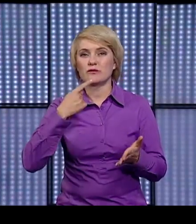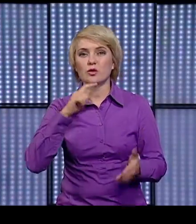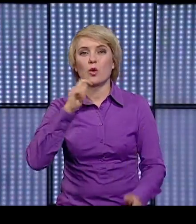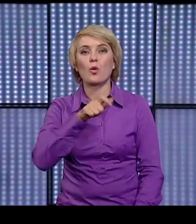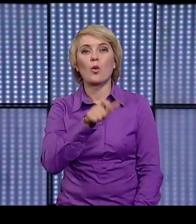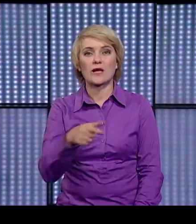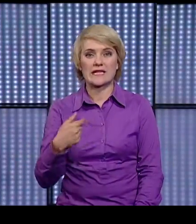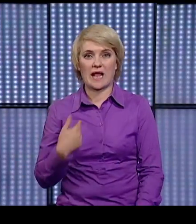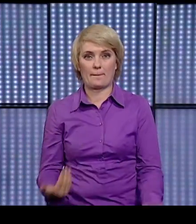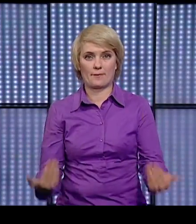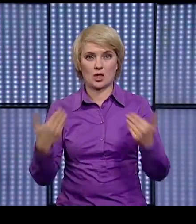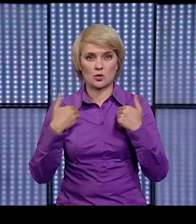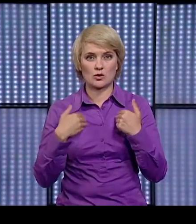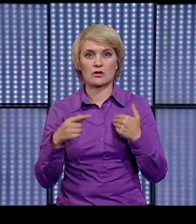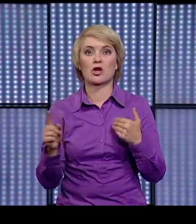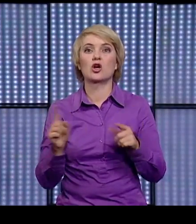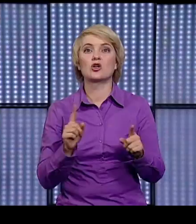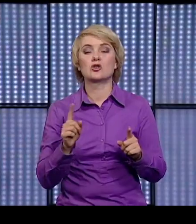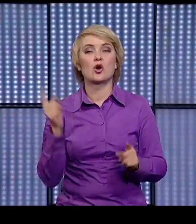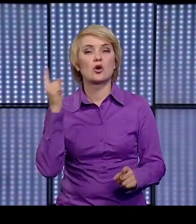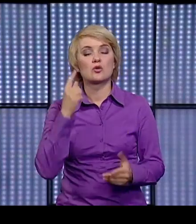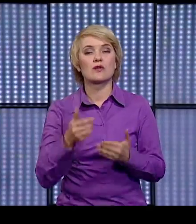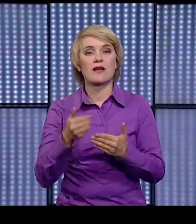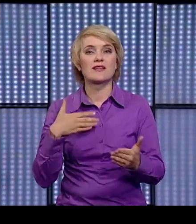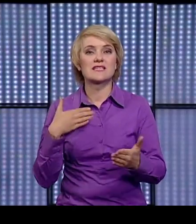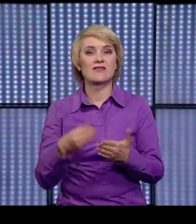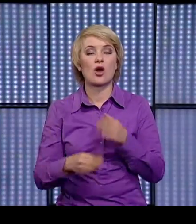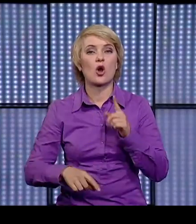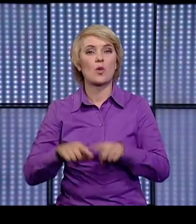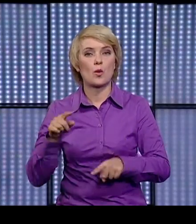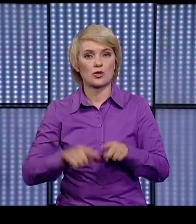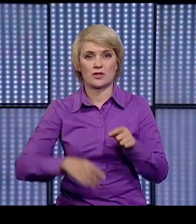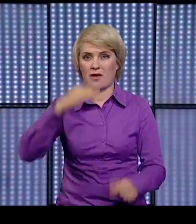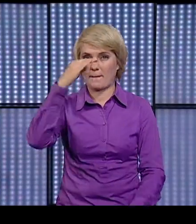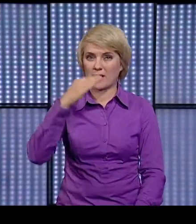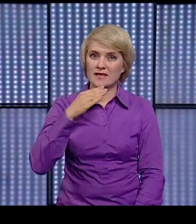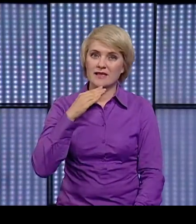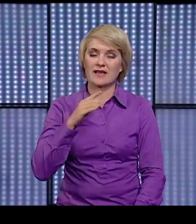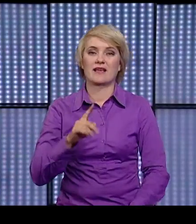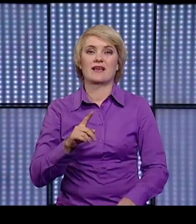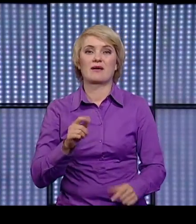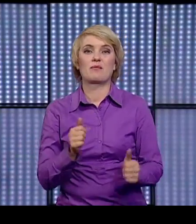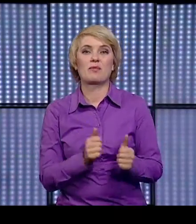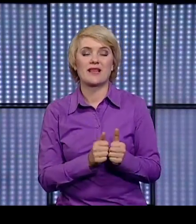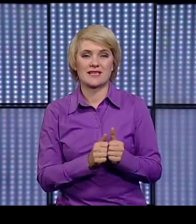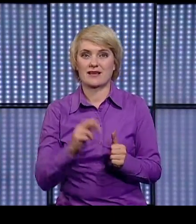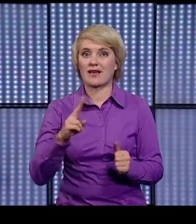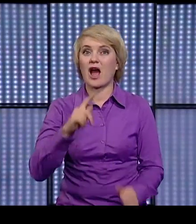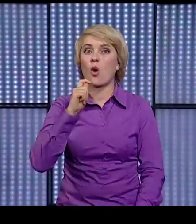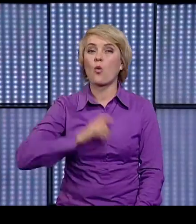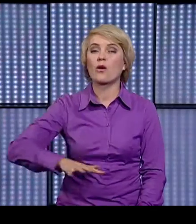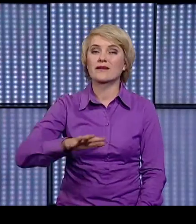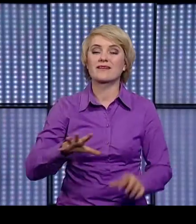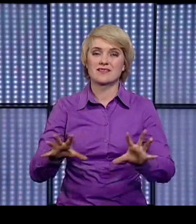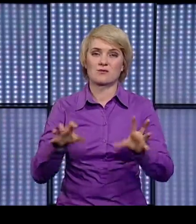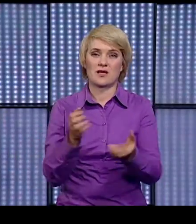сюди, те, що вони чують від своїх родичів, батьків, рідних, близьких, як Україна сприймає